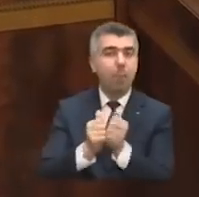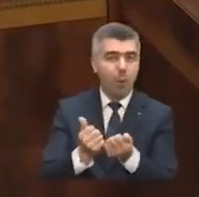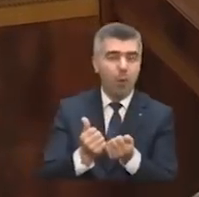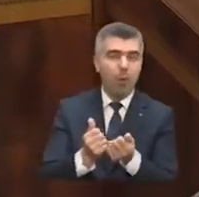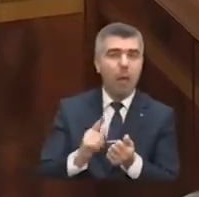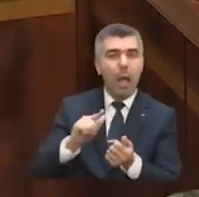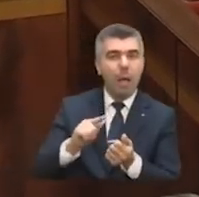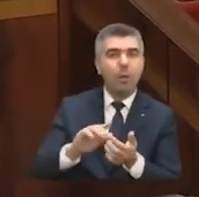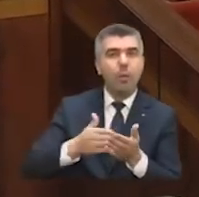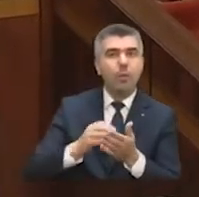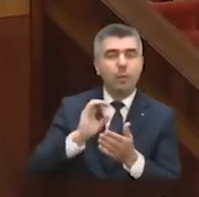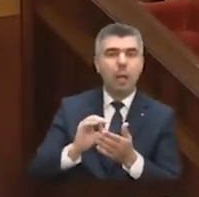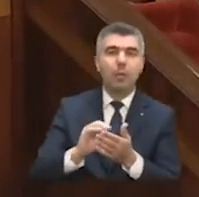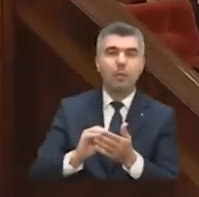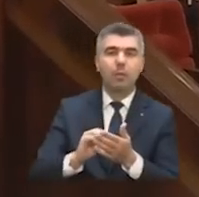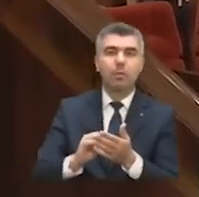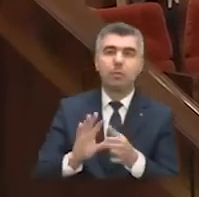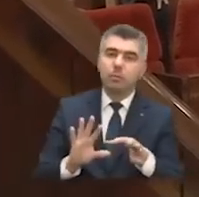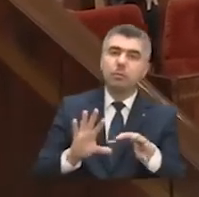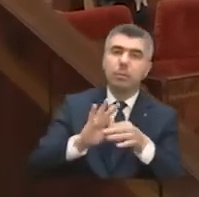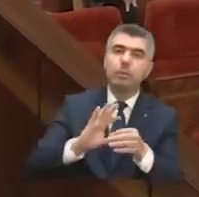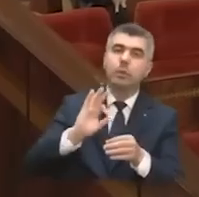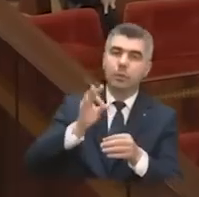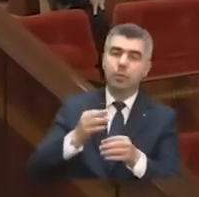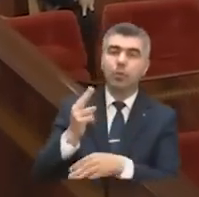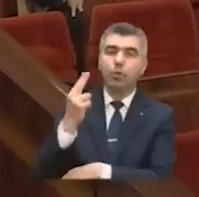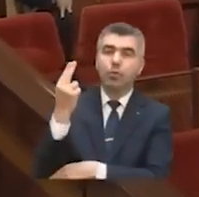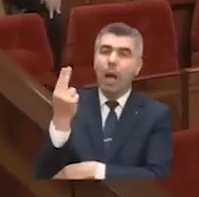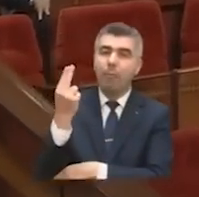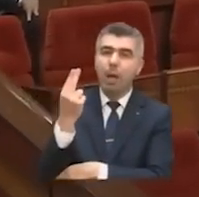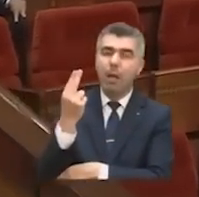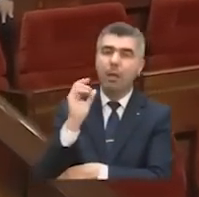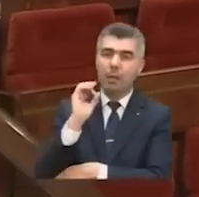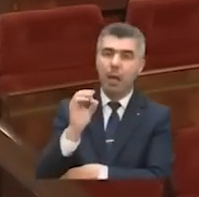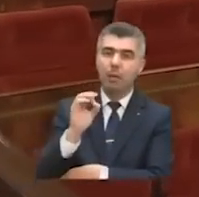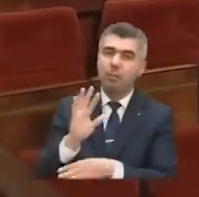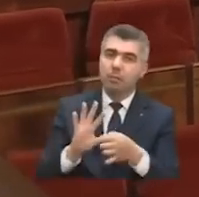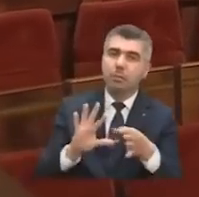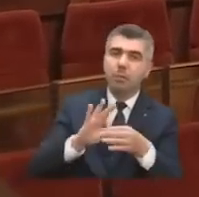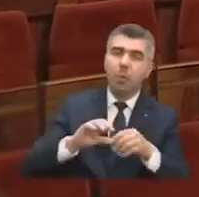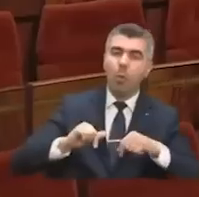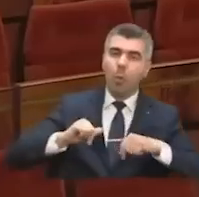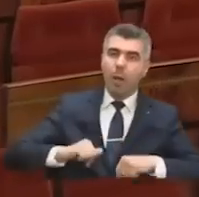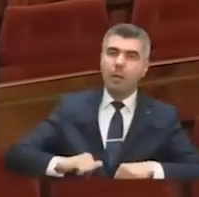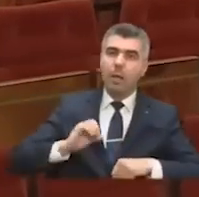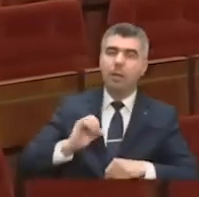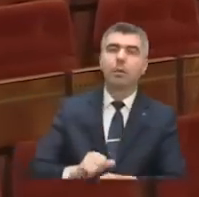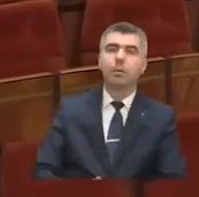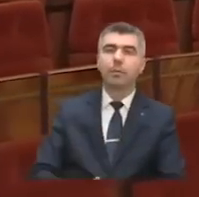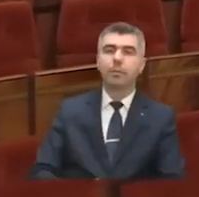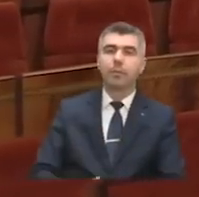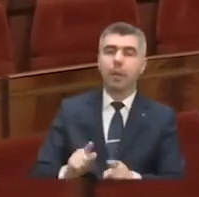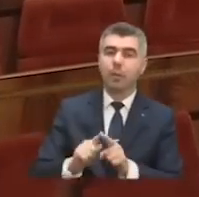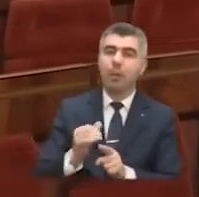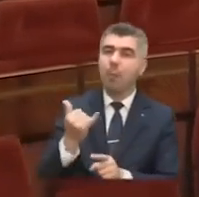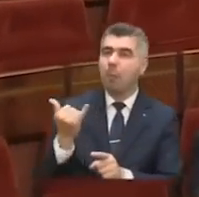النشاط. حتى هذا دايرين فيه تعاقد، كل جامعة عندها تعاقد مع الوزارة أنها غادي دير